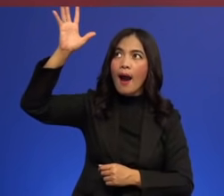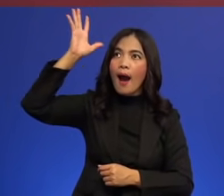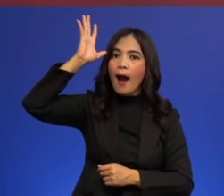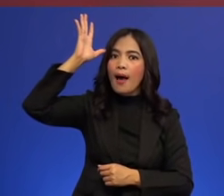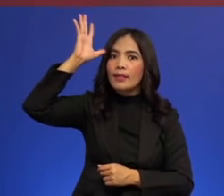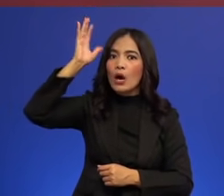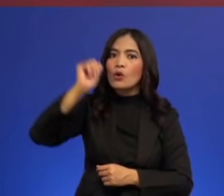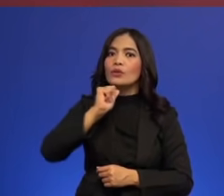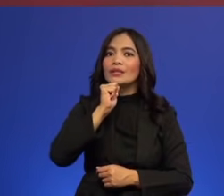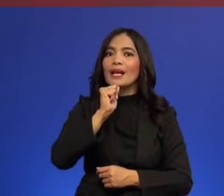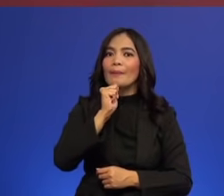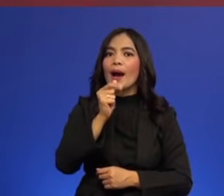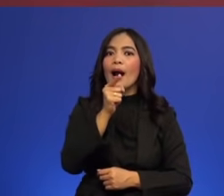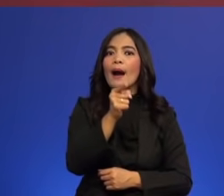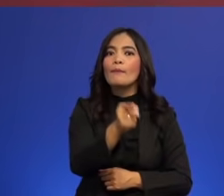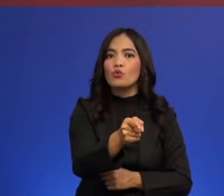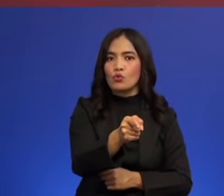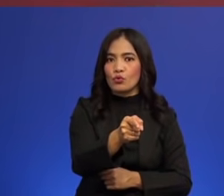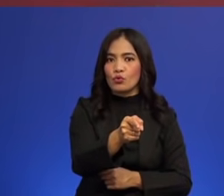kamu.